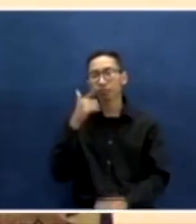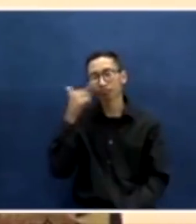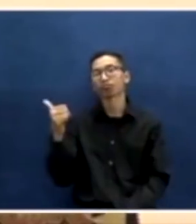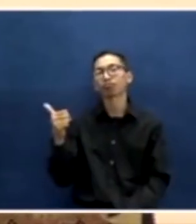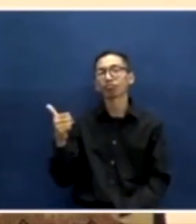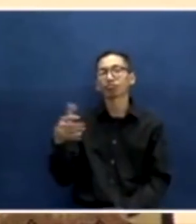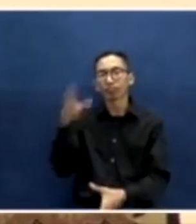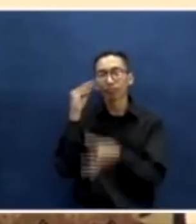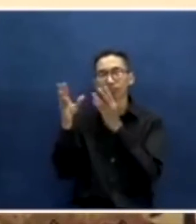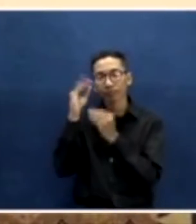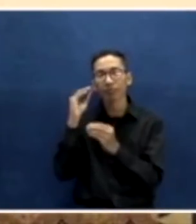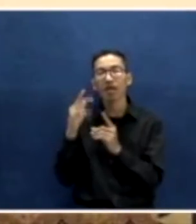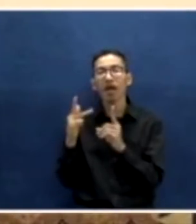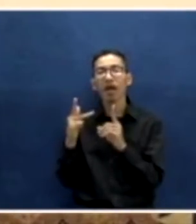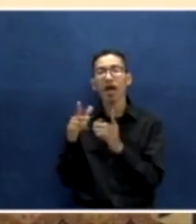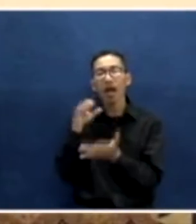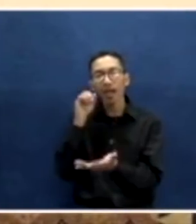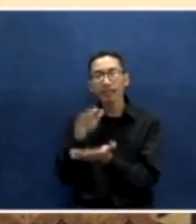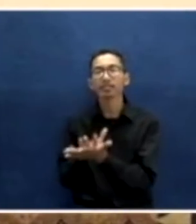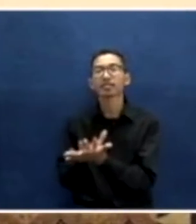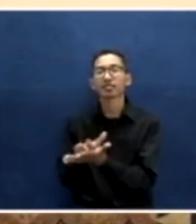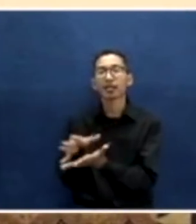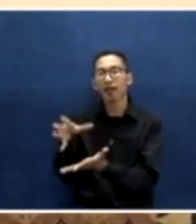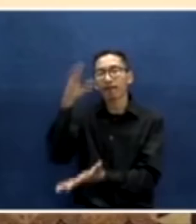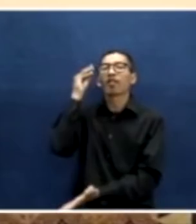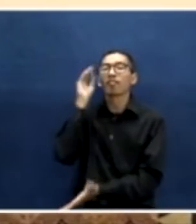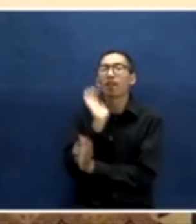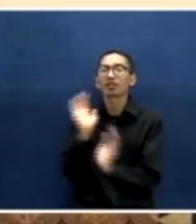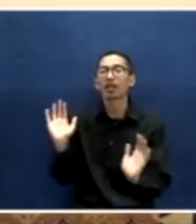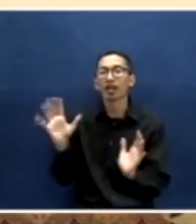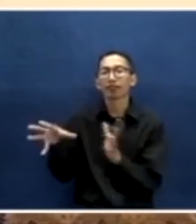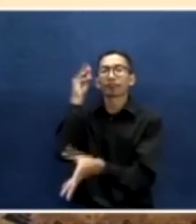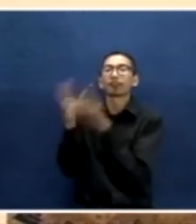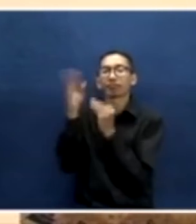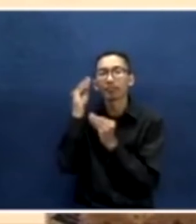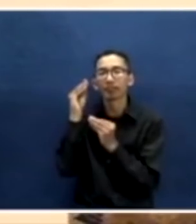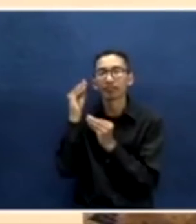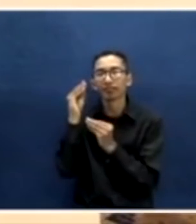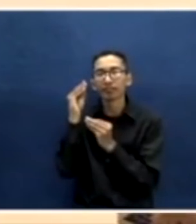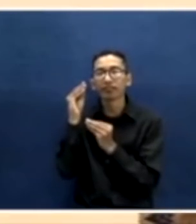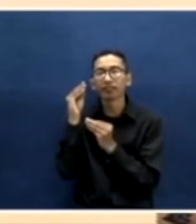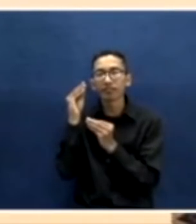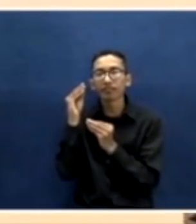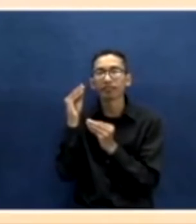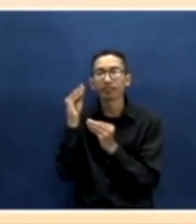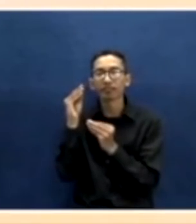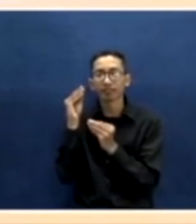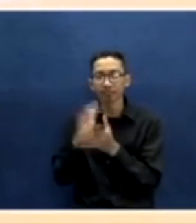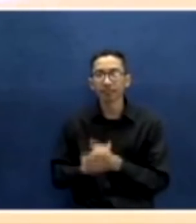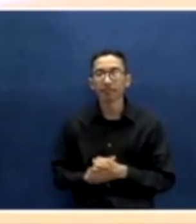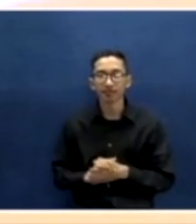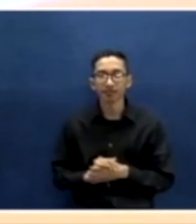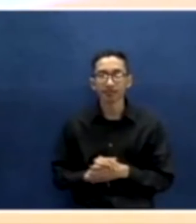Syafi'i terkenal betul dari kecil kepalanya luar biasa Imam Syafi'i itu kalau sudah menghafal itu sampai tulisan di sebelahnya tuh ditutup